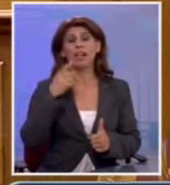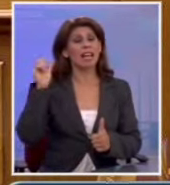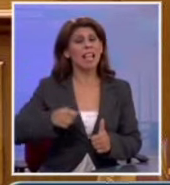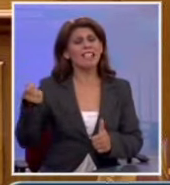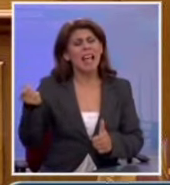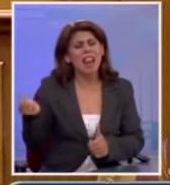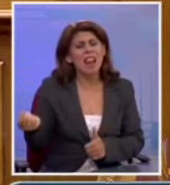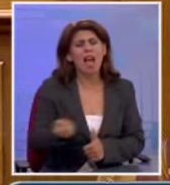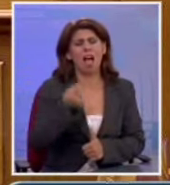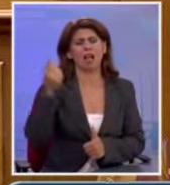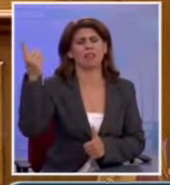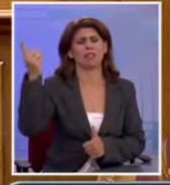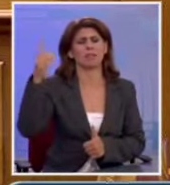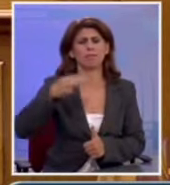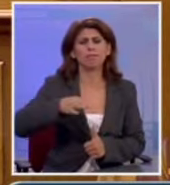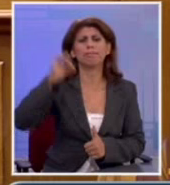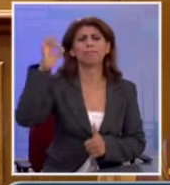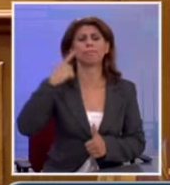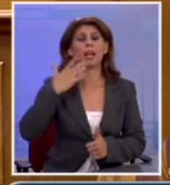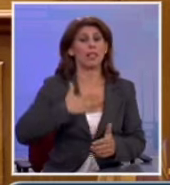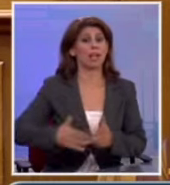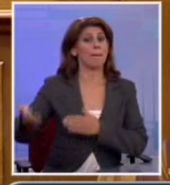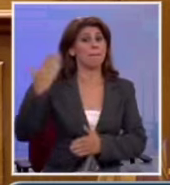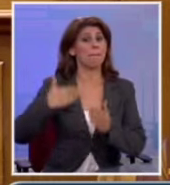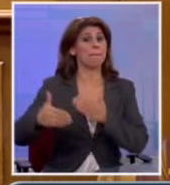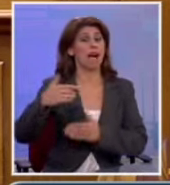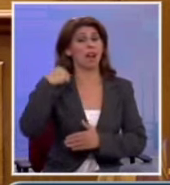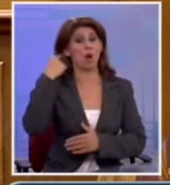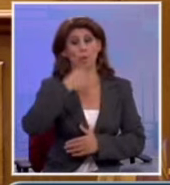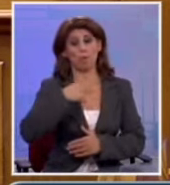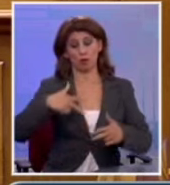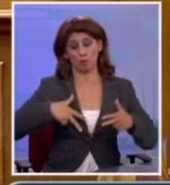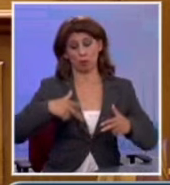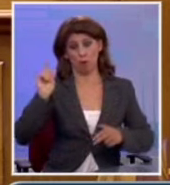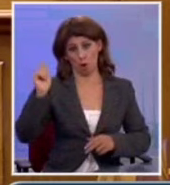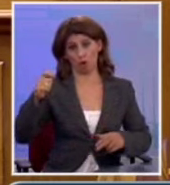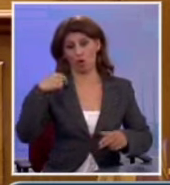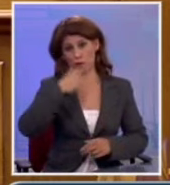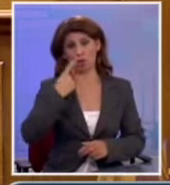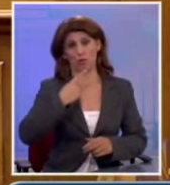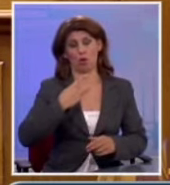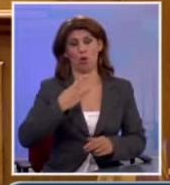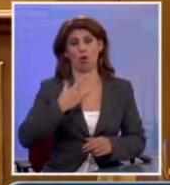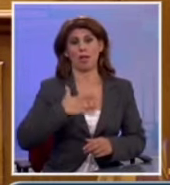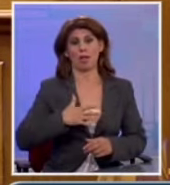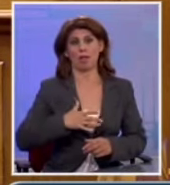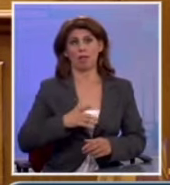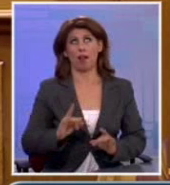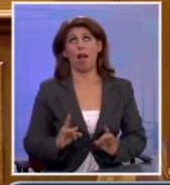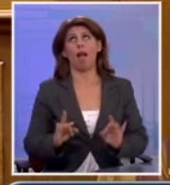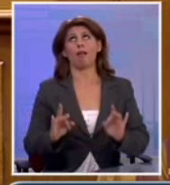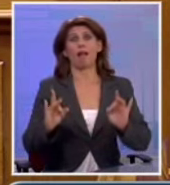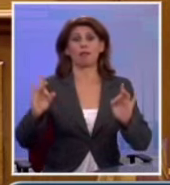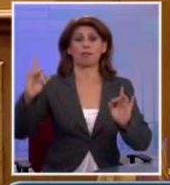ελάχιστες πιθανότητες που θέλει το παλαιό προσωπικό να αναστηθεί, το παλαιό πολιτικό προσωπικό να